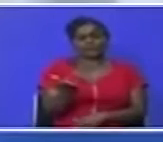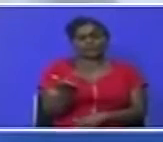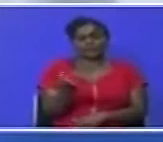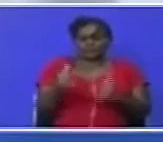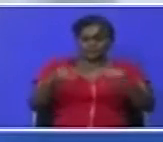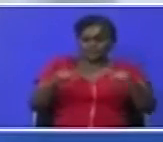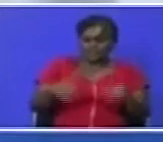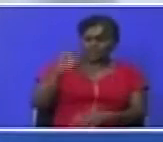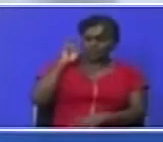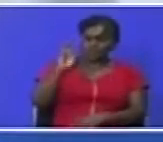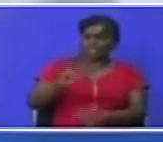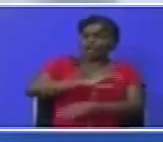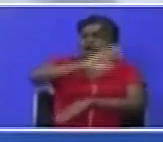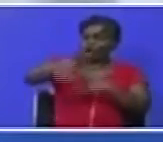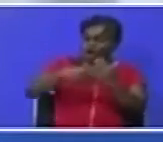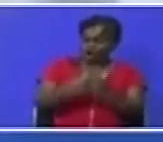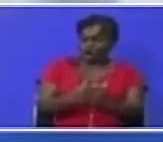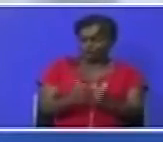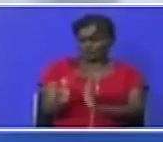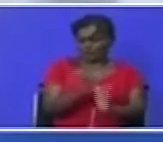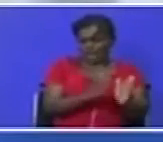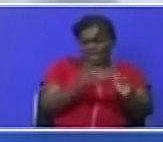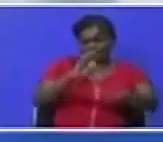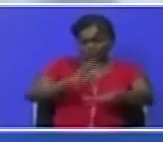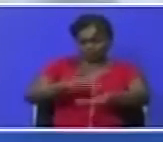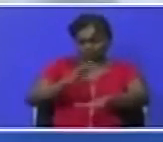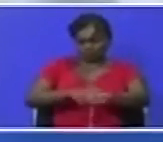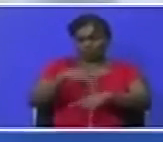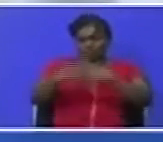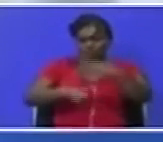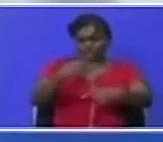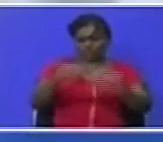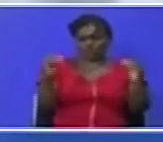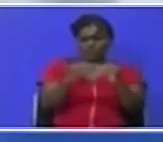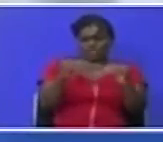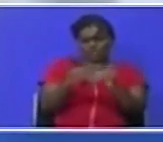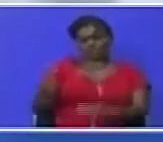tunajaribu kuona ya kwamba kitu yote iko sawa na tunaendelea kuwa na mikutano particular na security team.